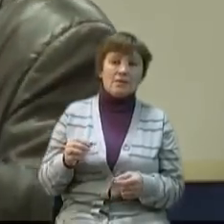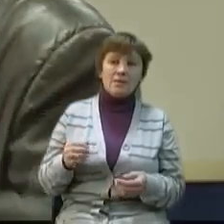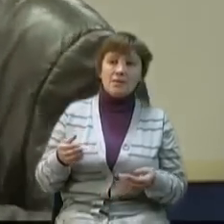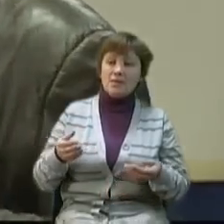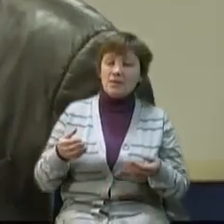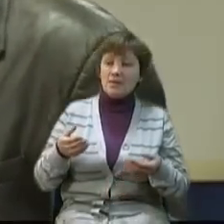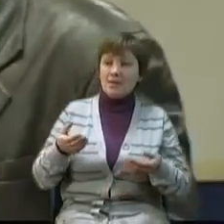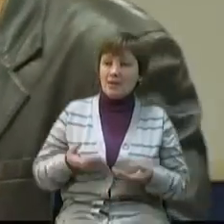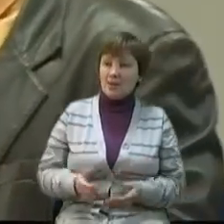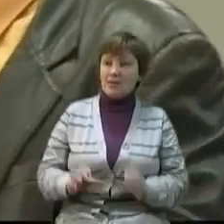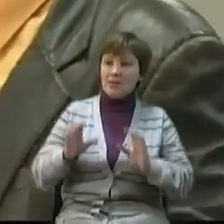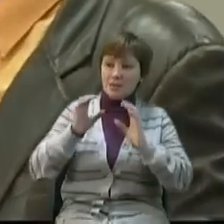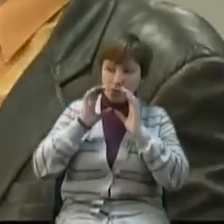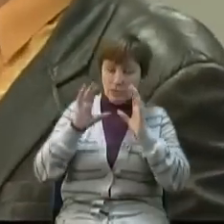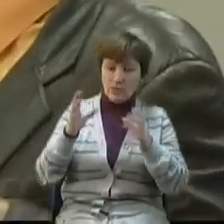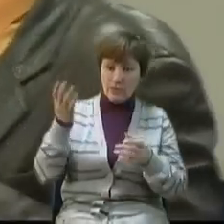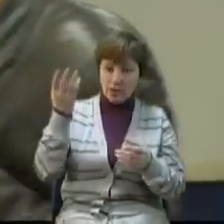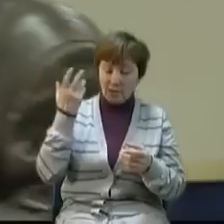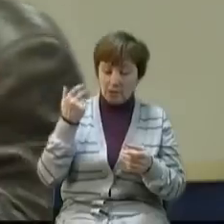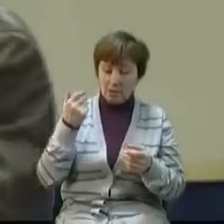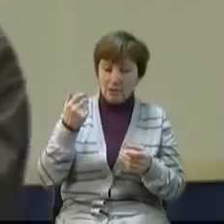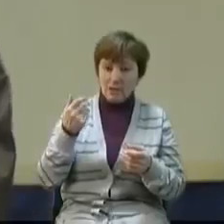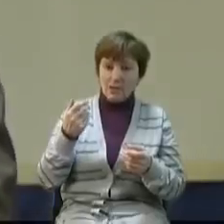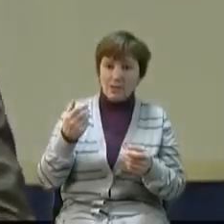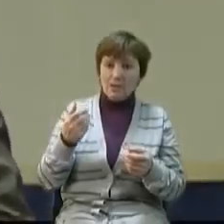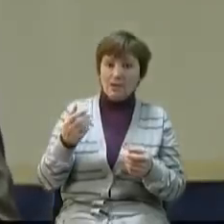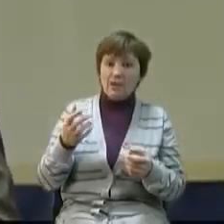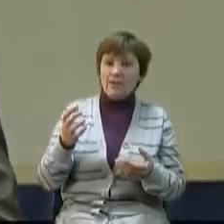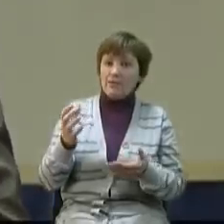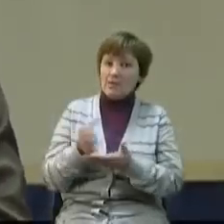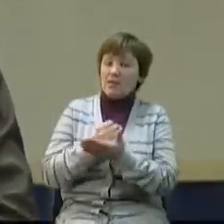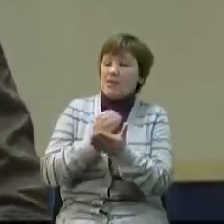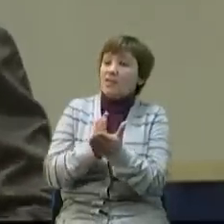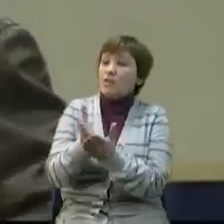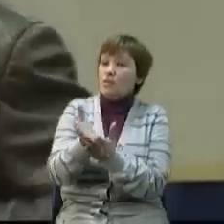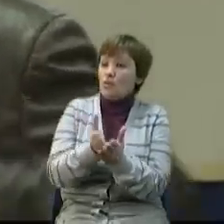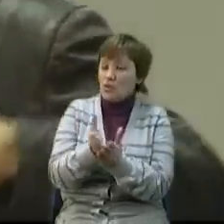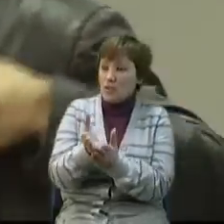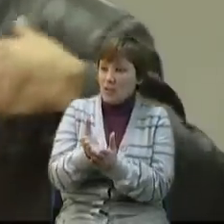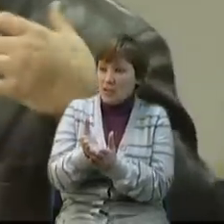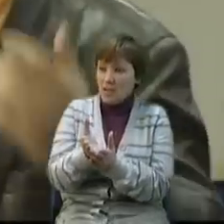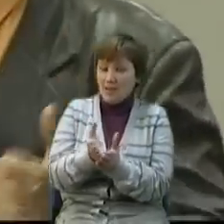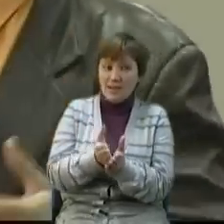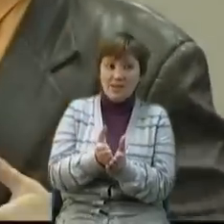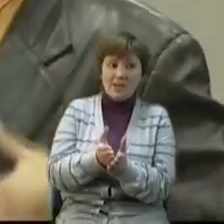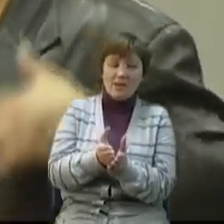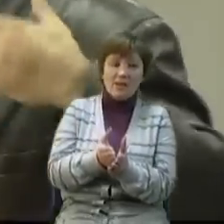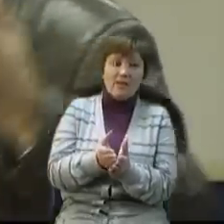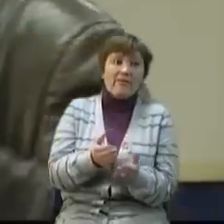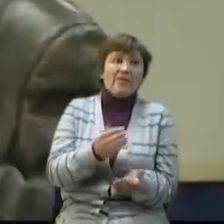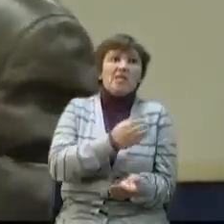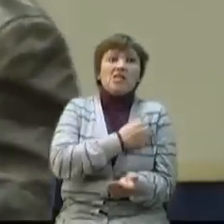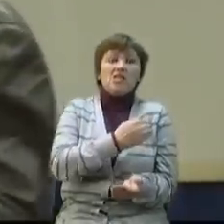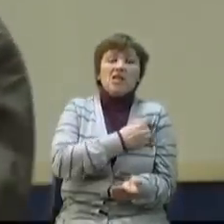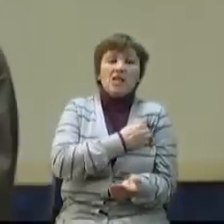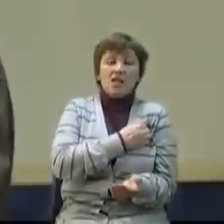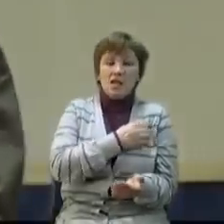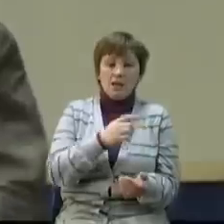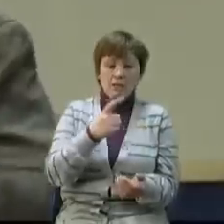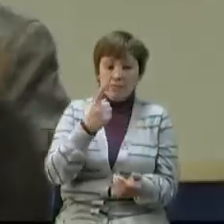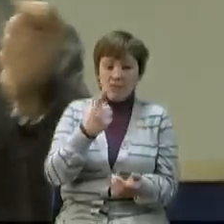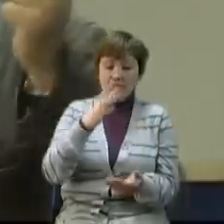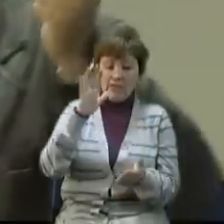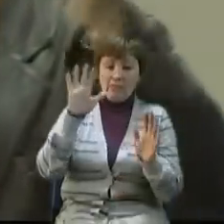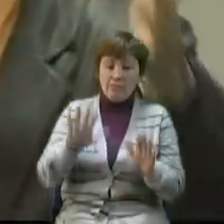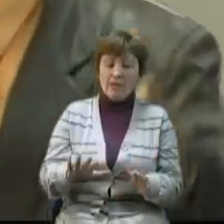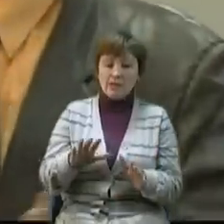младенческого возраста духовного, когда они взялись за какое-то служение, когда они просто возжелали, поставили на первое место,